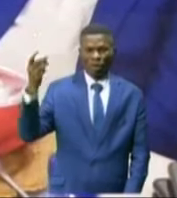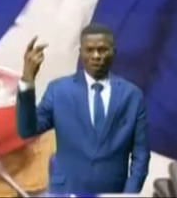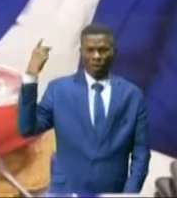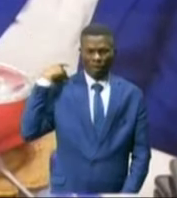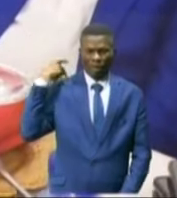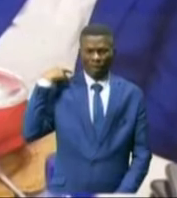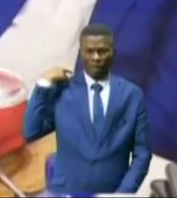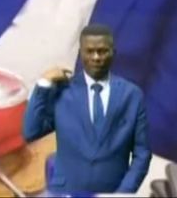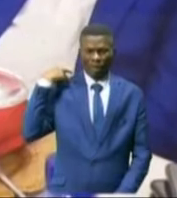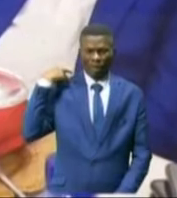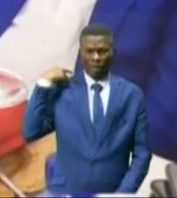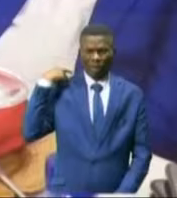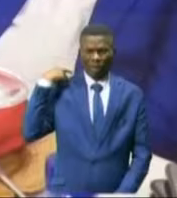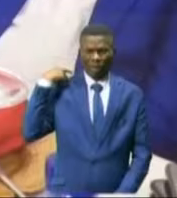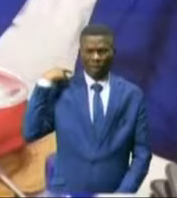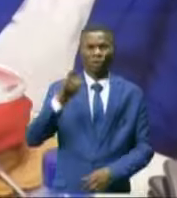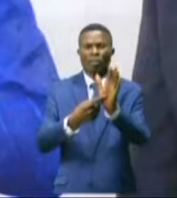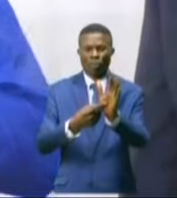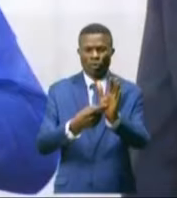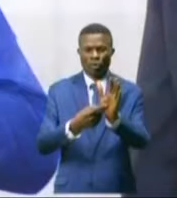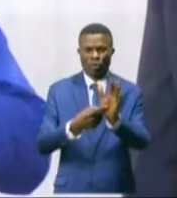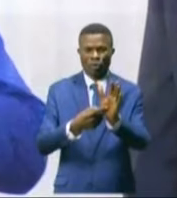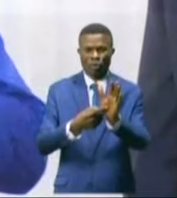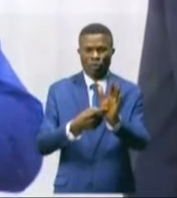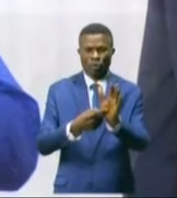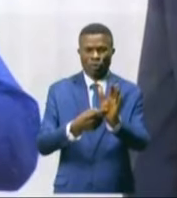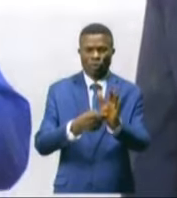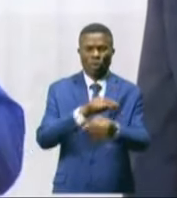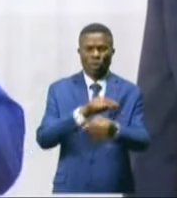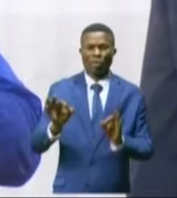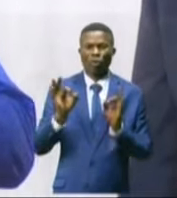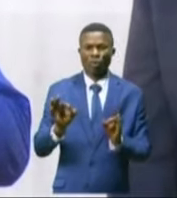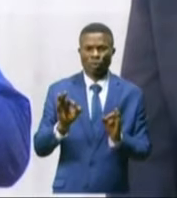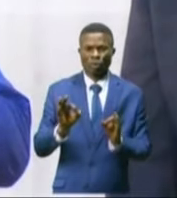Asoka, présenter les nouveaux sièges, vient de doter